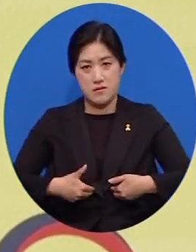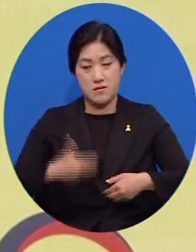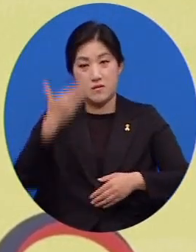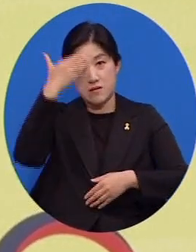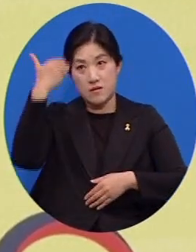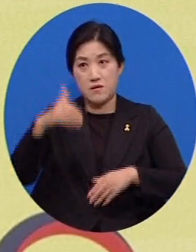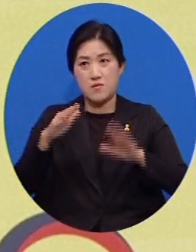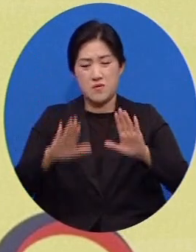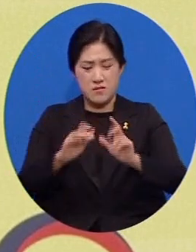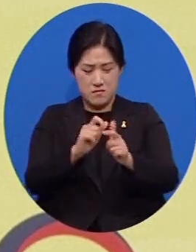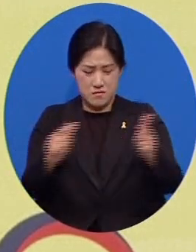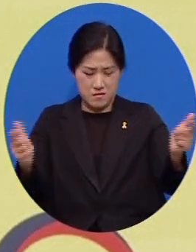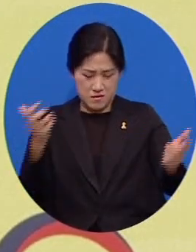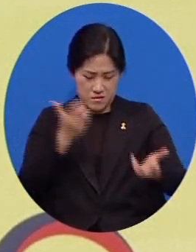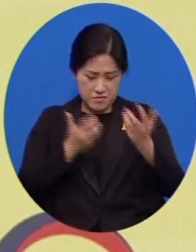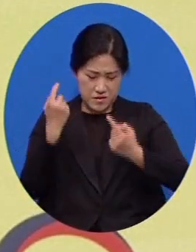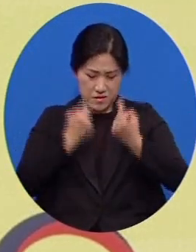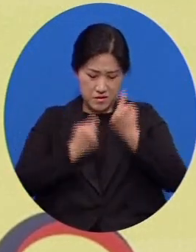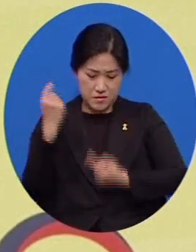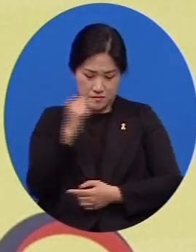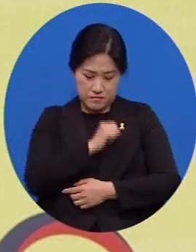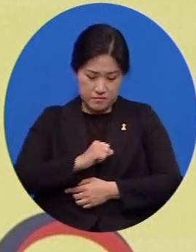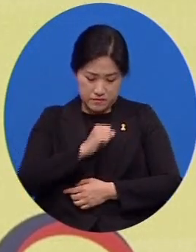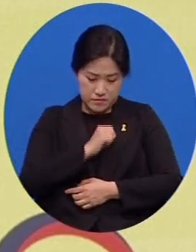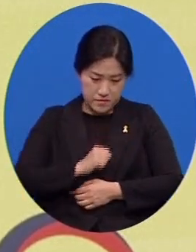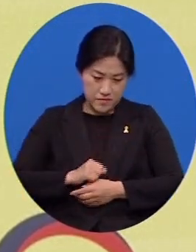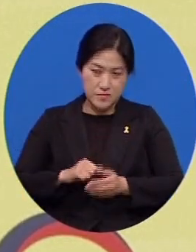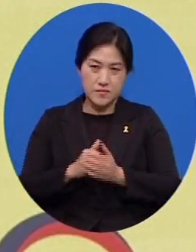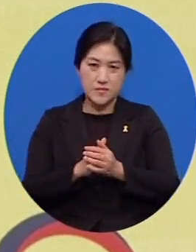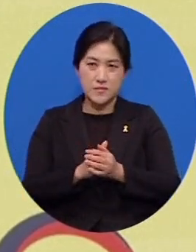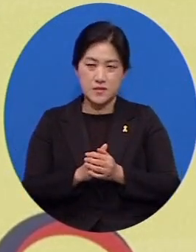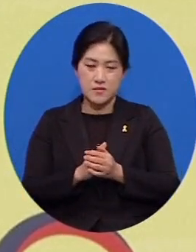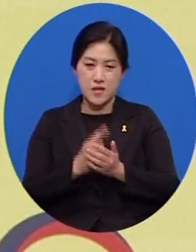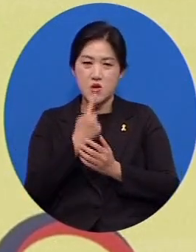다행스럽게도 온갖 아픔을 견디며 유가족들이 켜던 촛불에